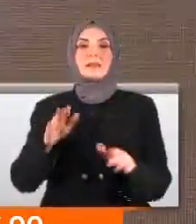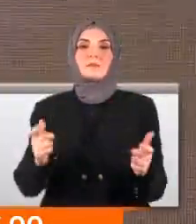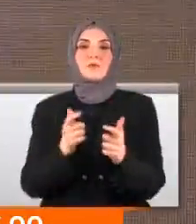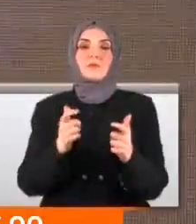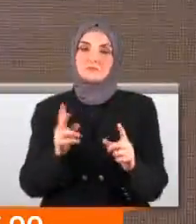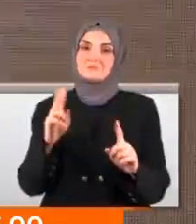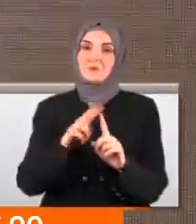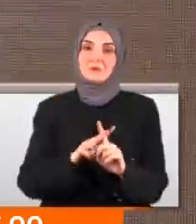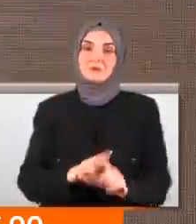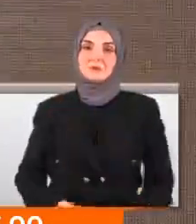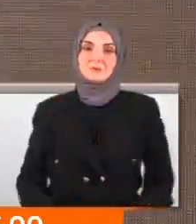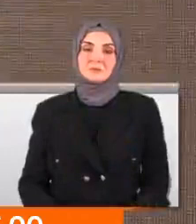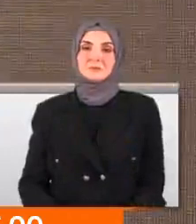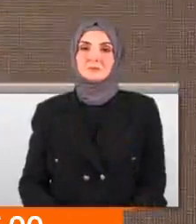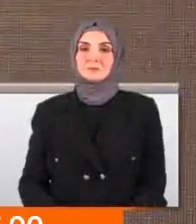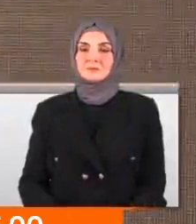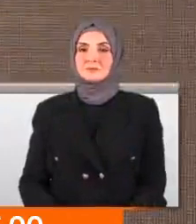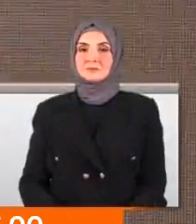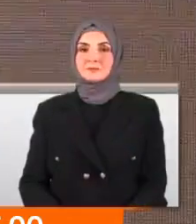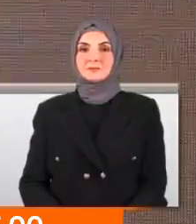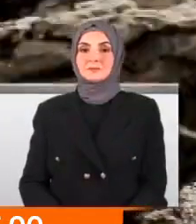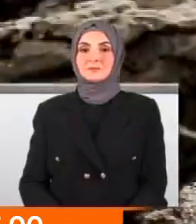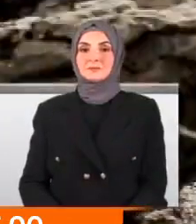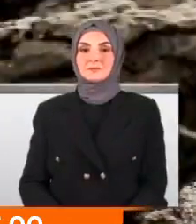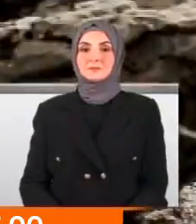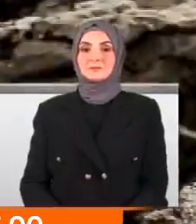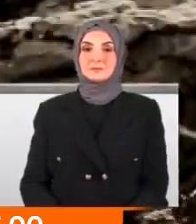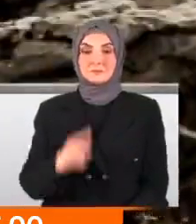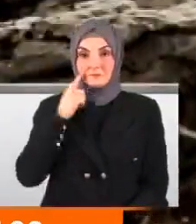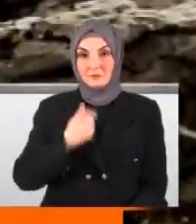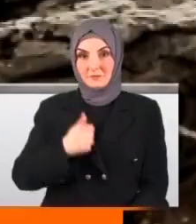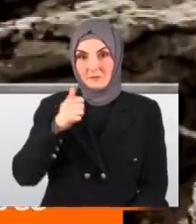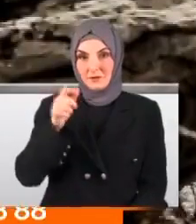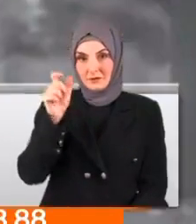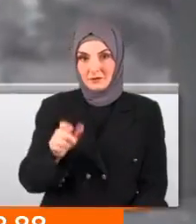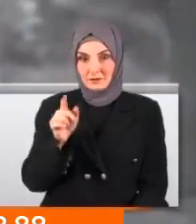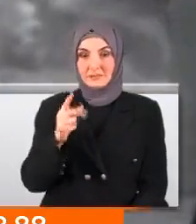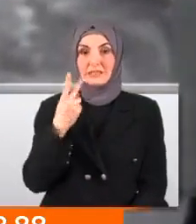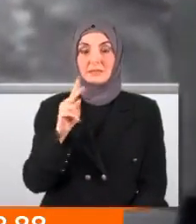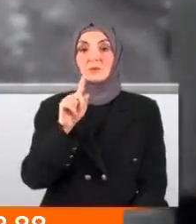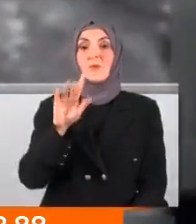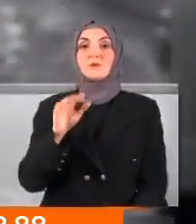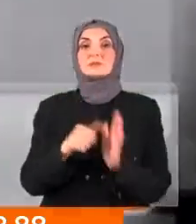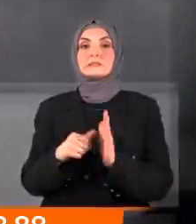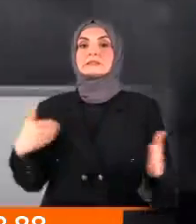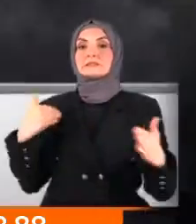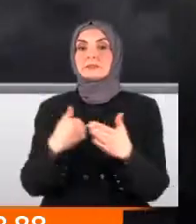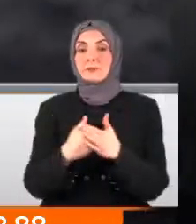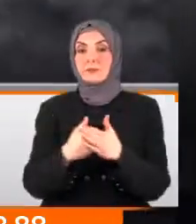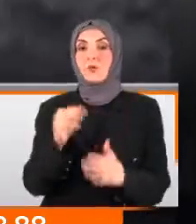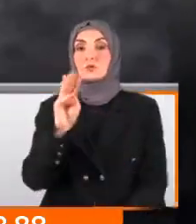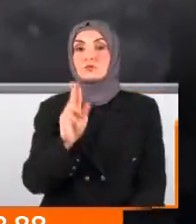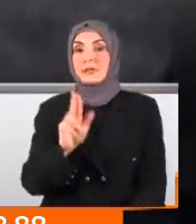katıldı. Teröristlerin arasında mesafe koymayanlarla bizim sorunumuz var. Bakan Akar 2015'ten bu yana 37 binden fazla